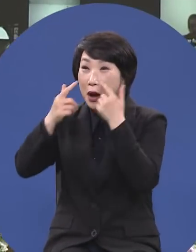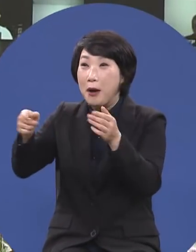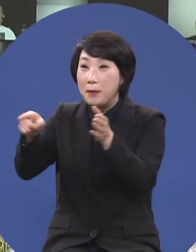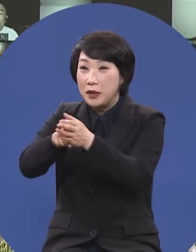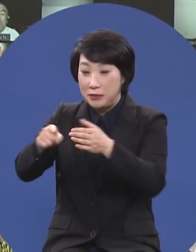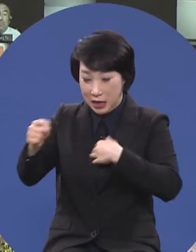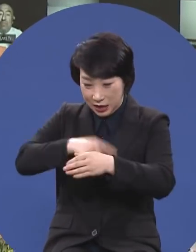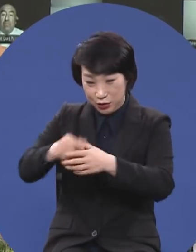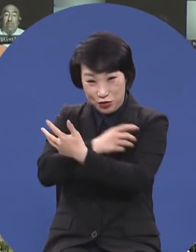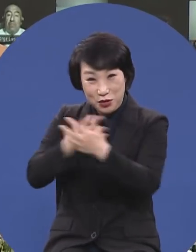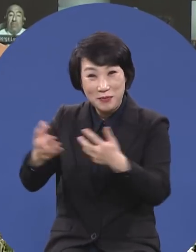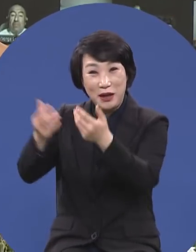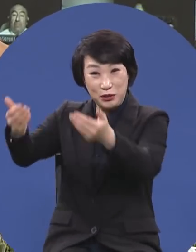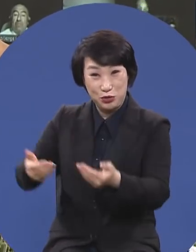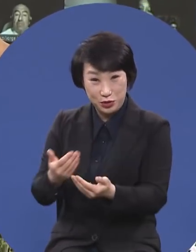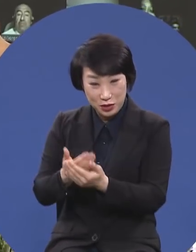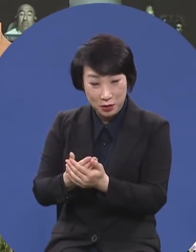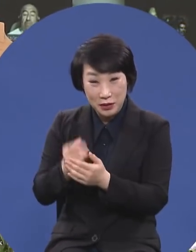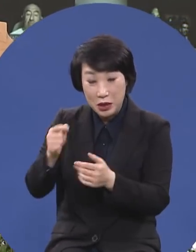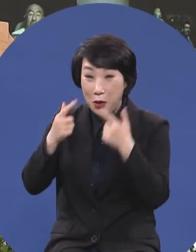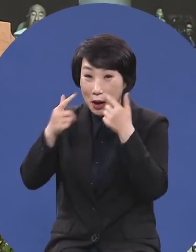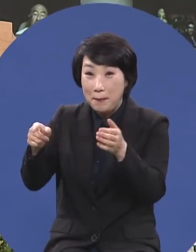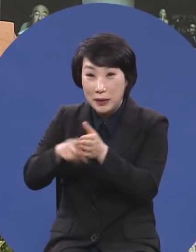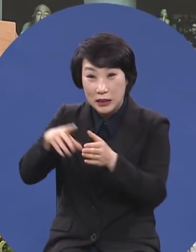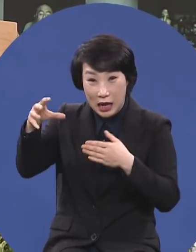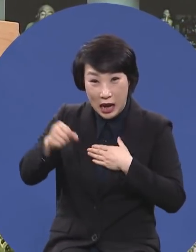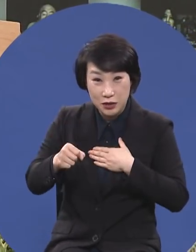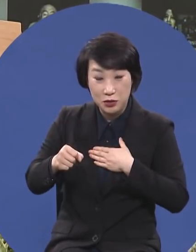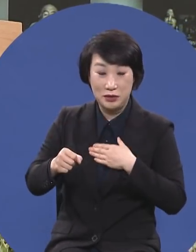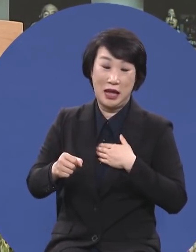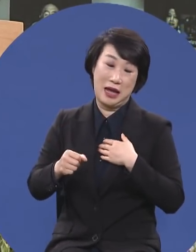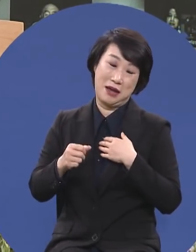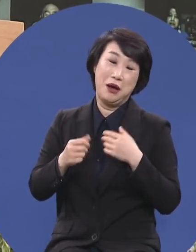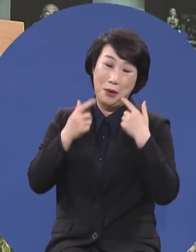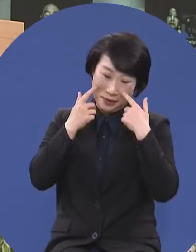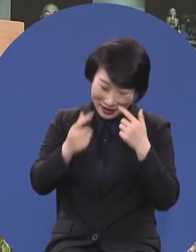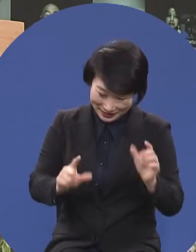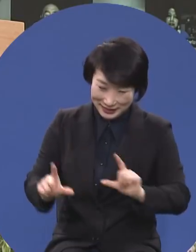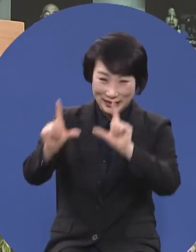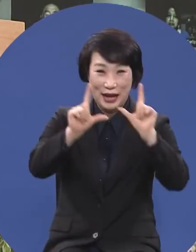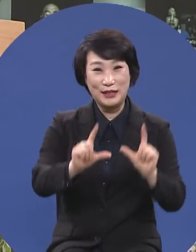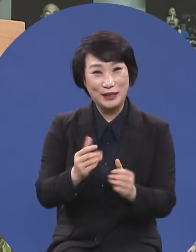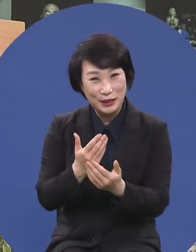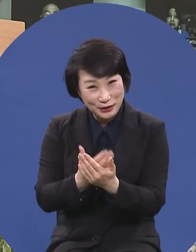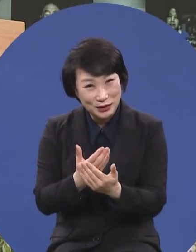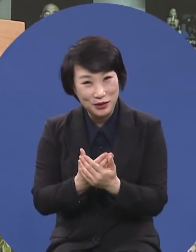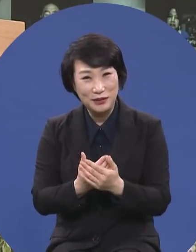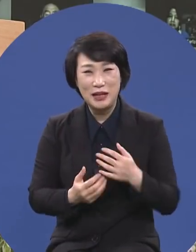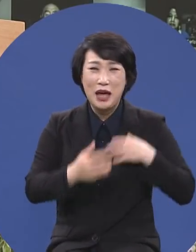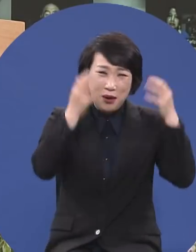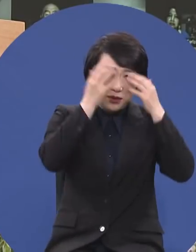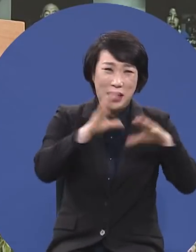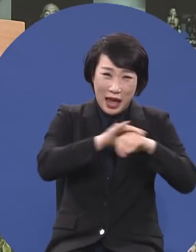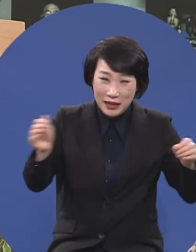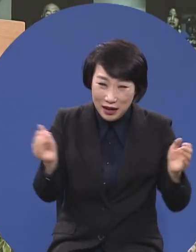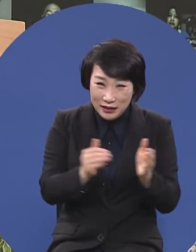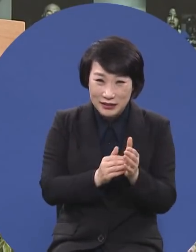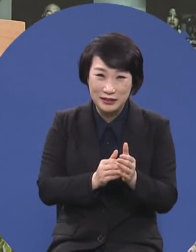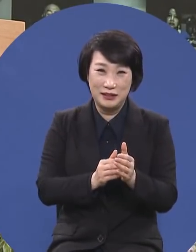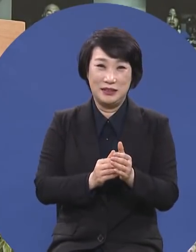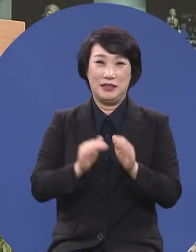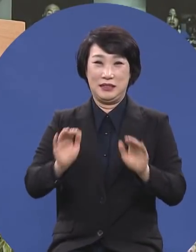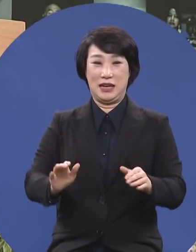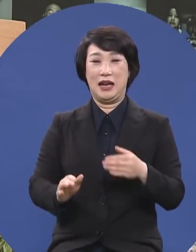대해서 불타게 하시고 그 확신으로 확실하게 살게 하소서. 내 고통을